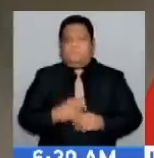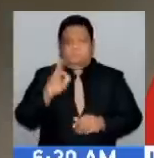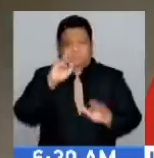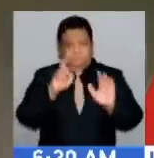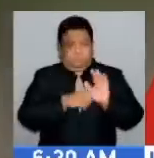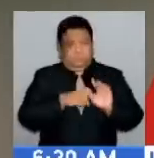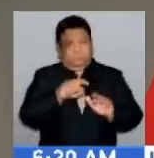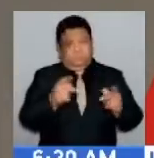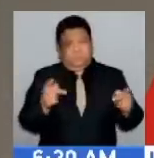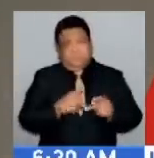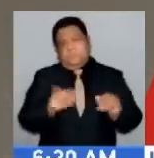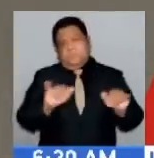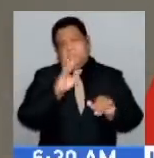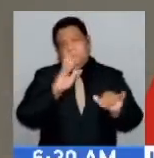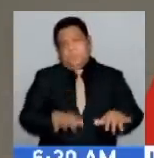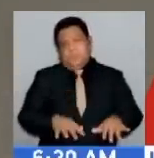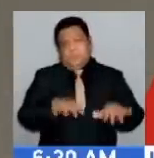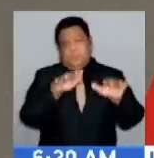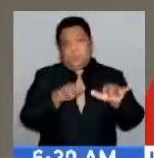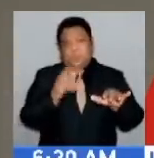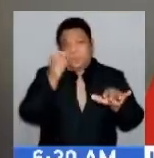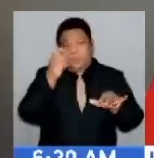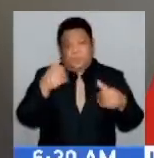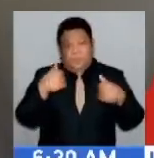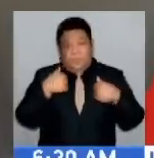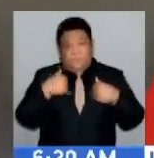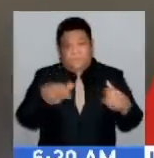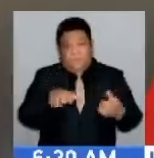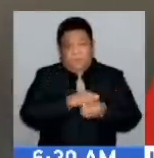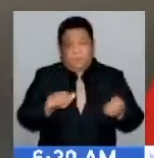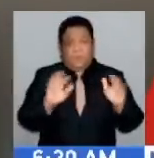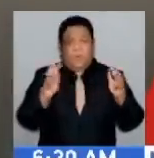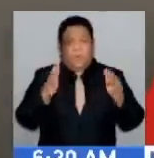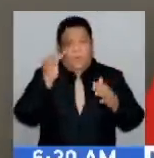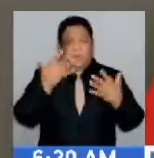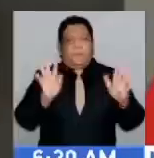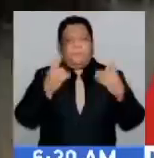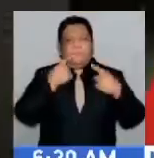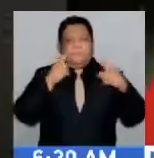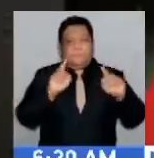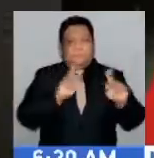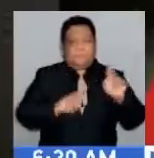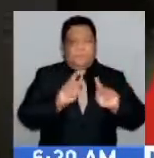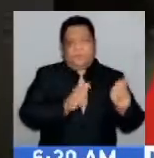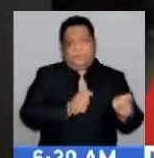din sa baha. Pero wala naman daw gaanong napinsala dahil agad inilikas ang mga apektadong residente.